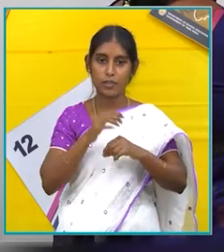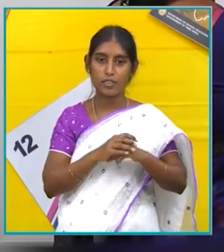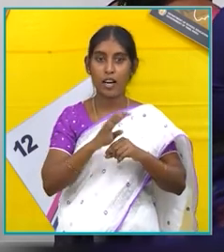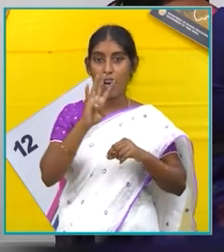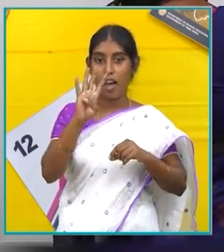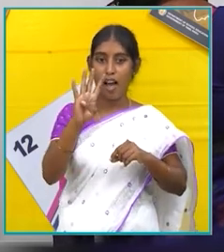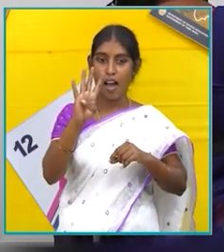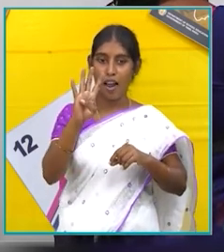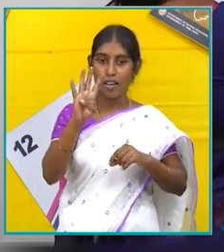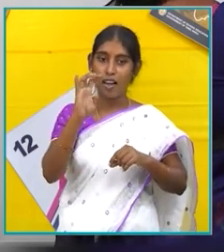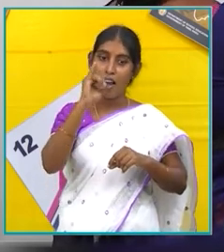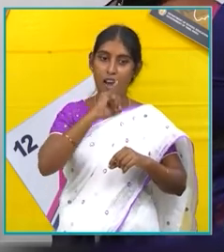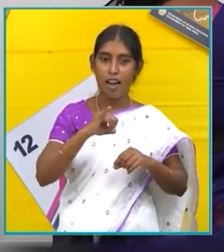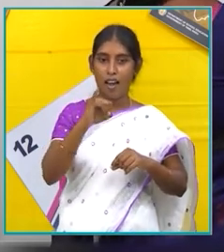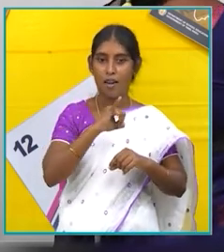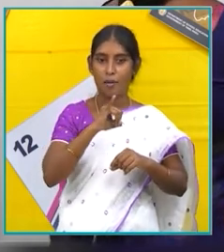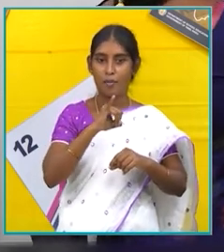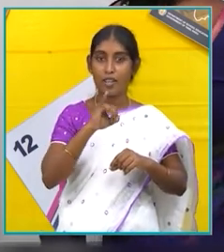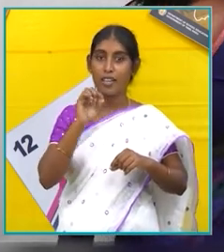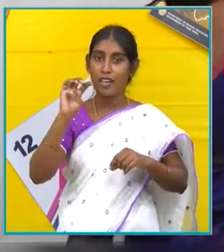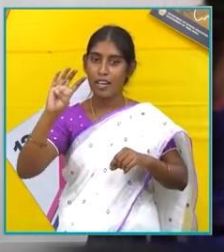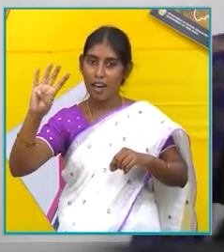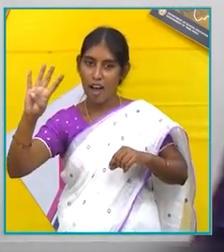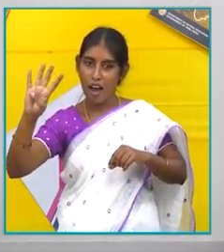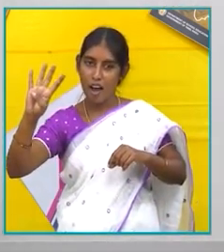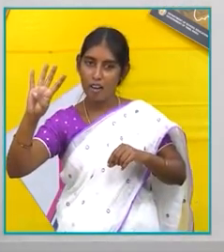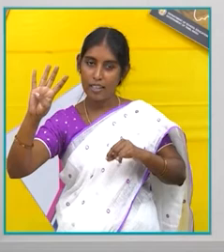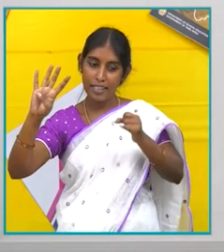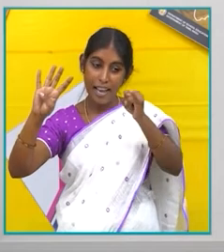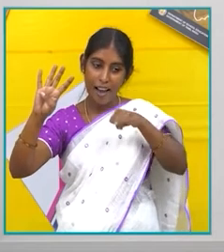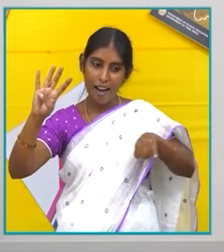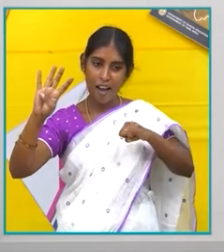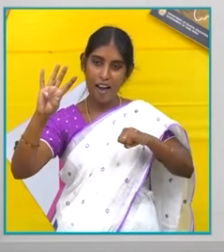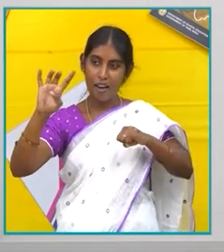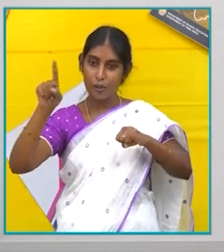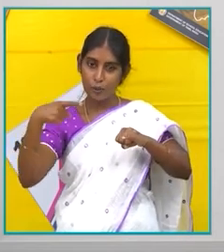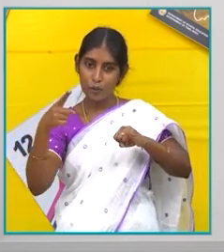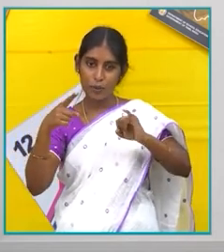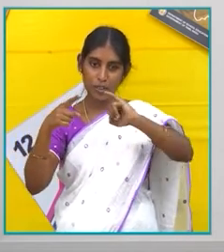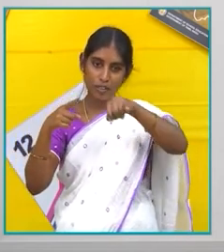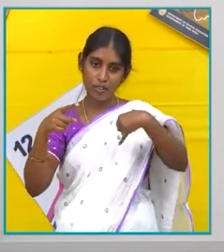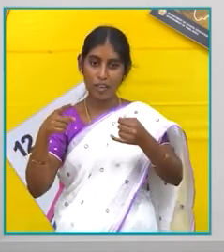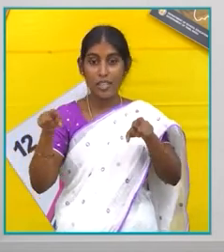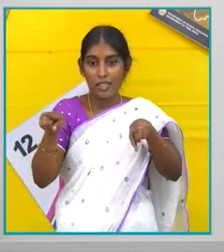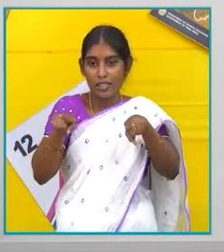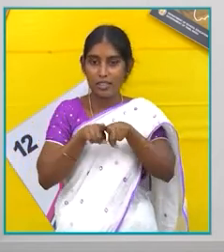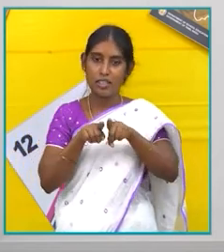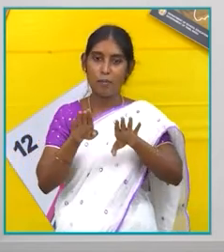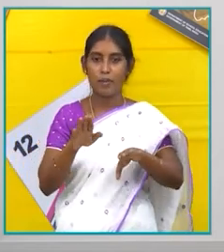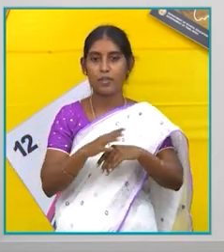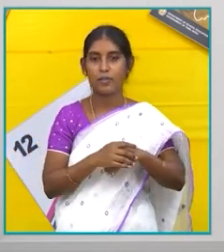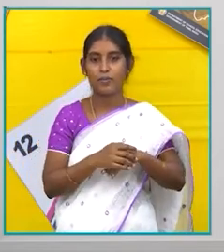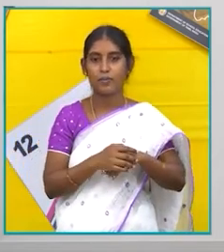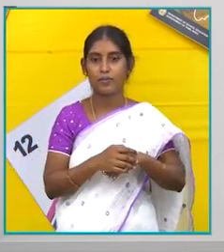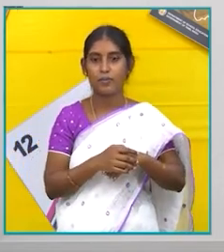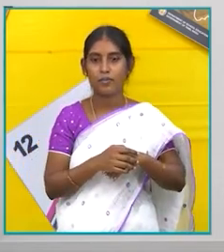இருக்கா, இங்கே என்ன இருக்குது? 6. அப்போது நான் ஞாபகம் வச்சுக்கோங்க இந்த மாதிரி ஜெட்லாம். அது எங்கேனாலும் சரி, இந்த கோண அளவும் இந்த